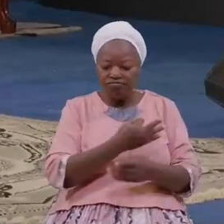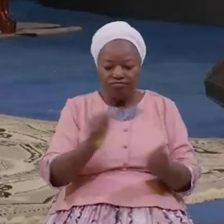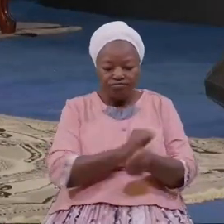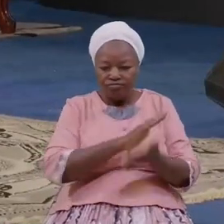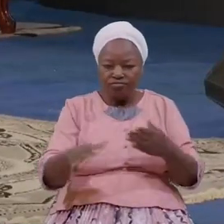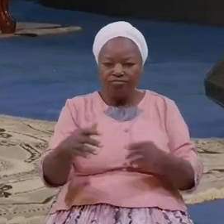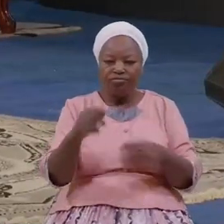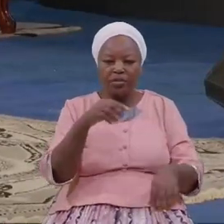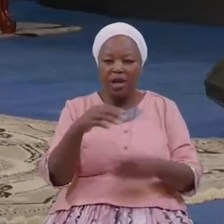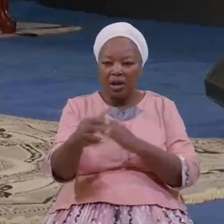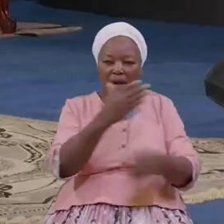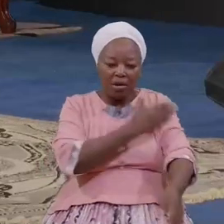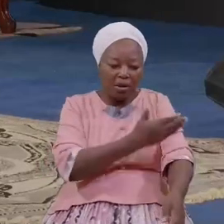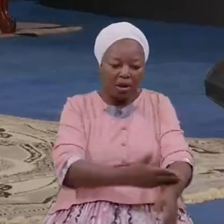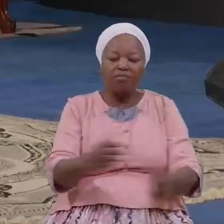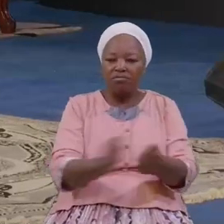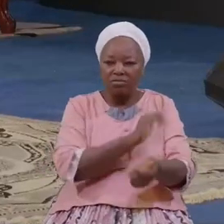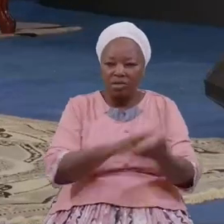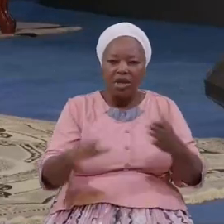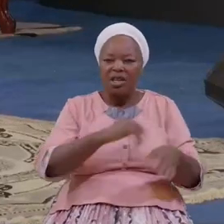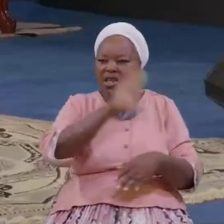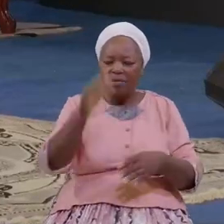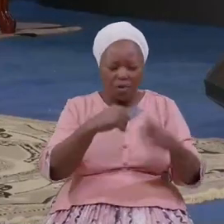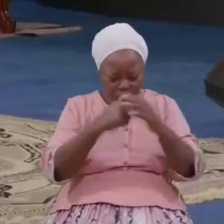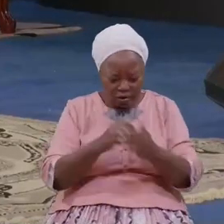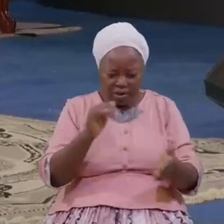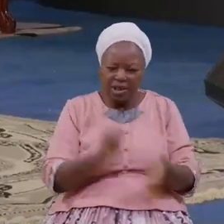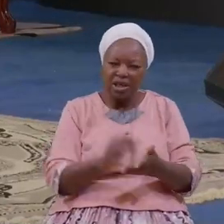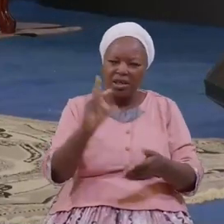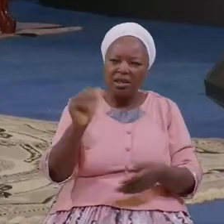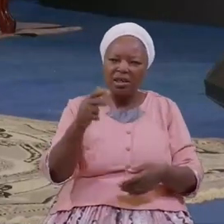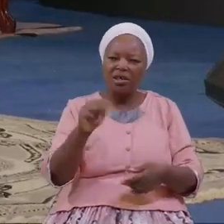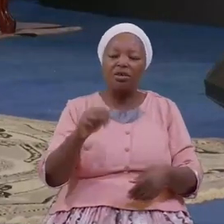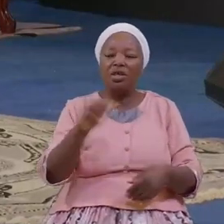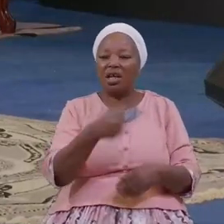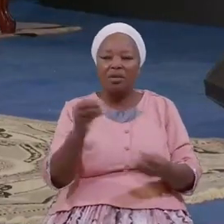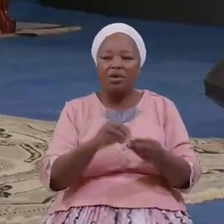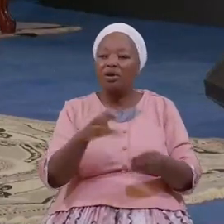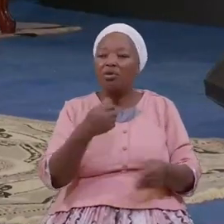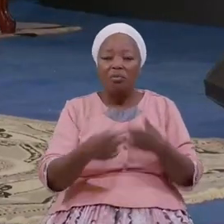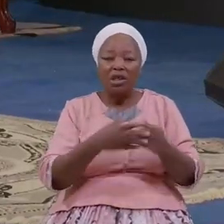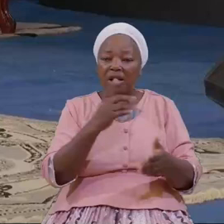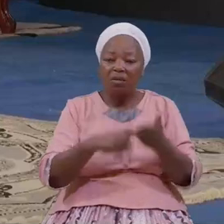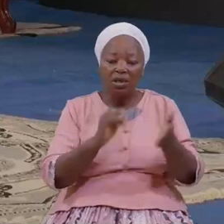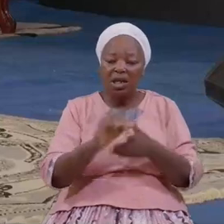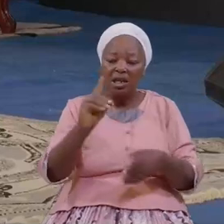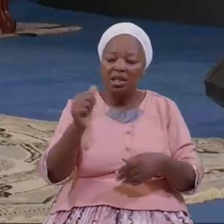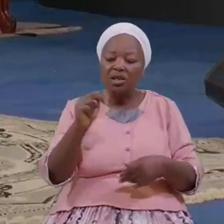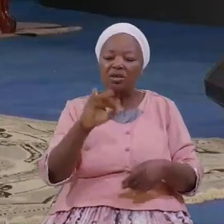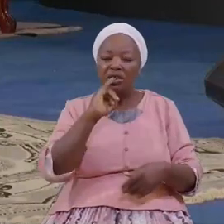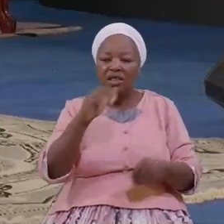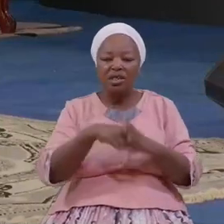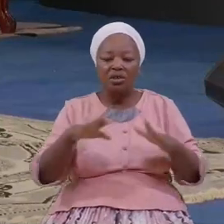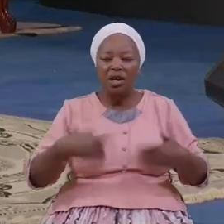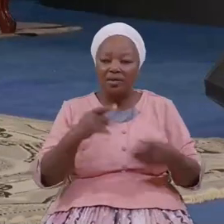Et puis, ils n'ont pu adorer ce Dagon. Quel que soit le Dagon, la chose dans votre vie, l'Esprit de Dieu